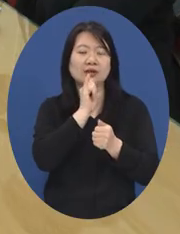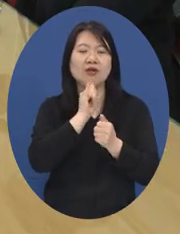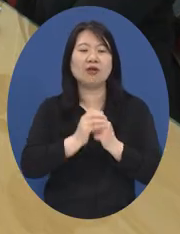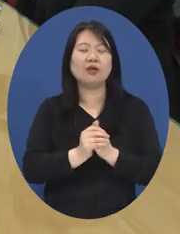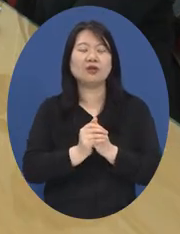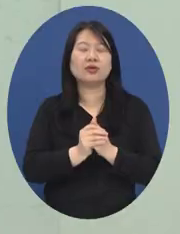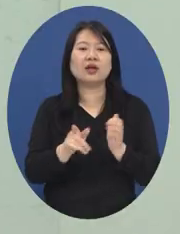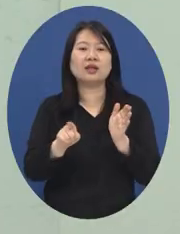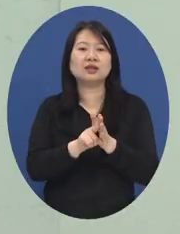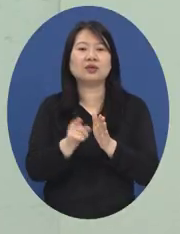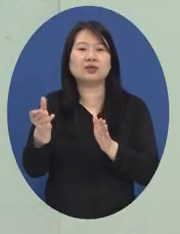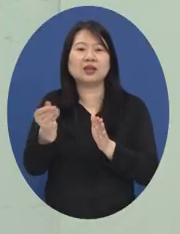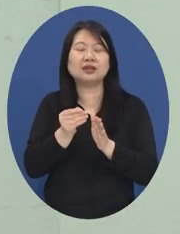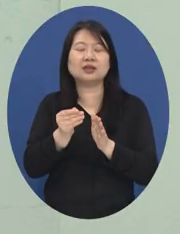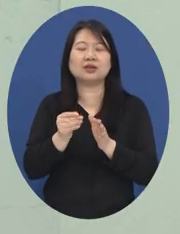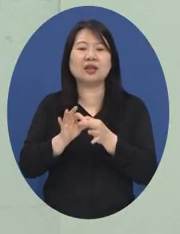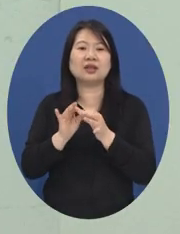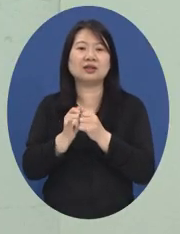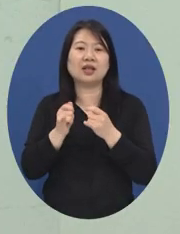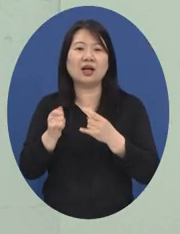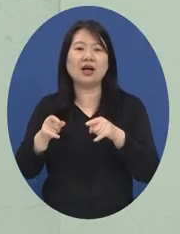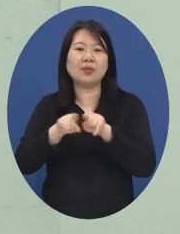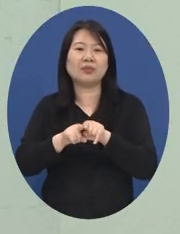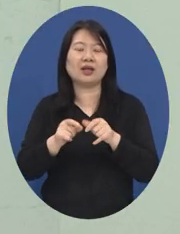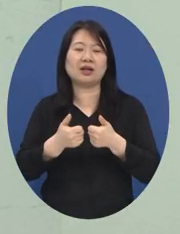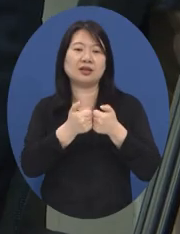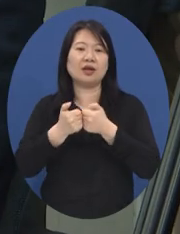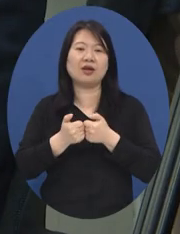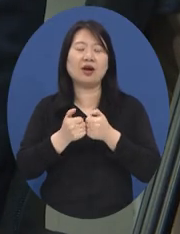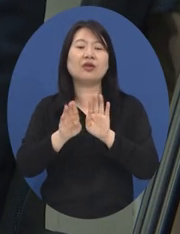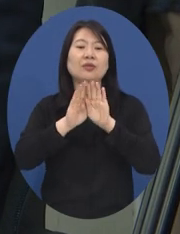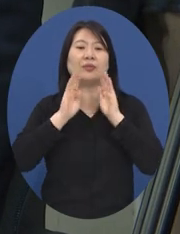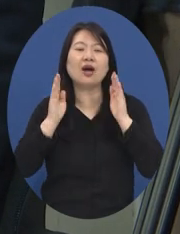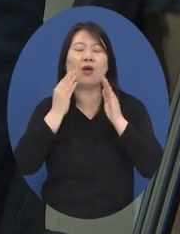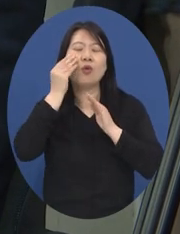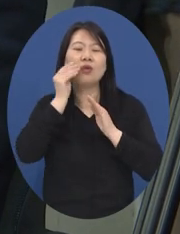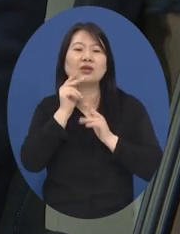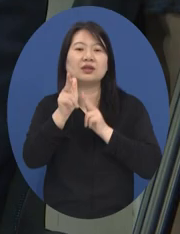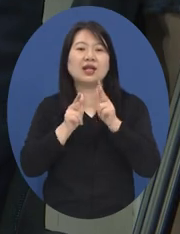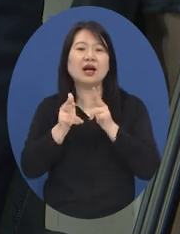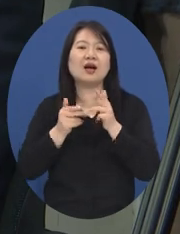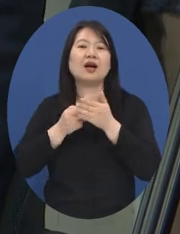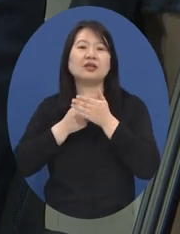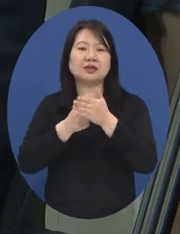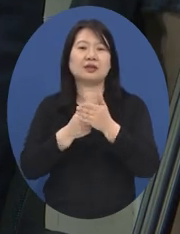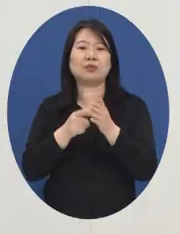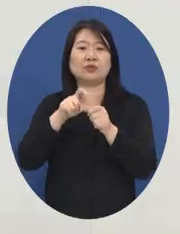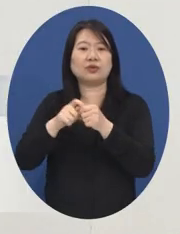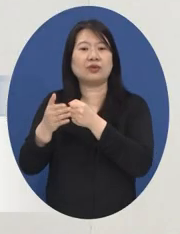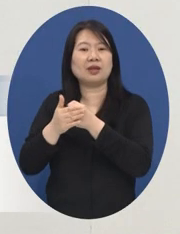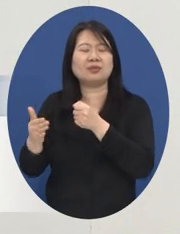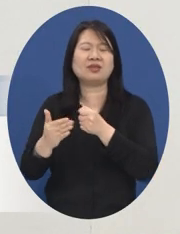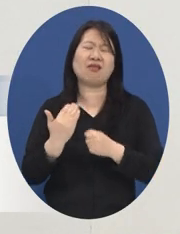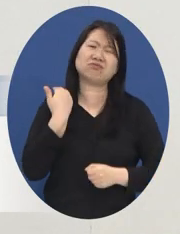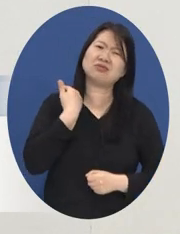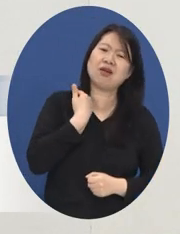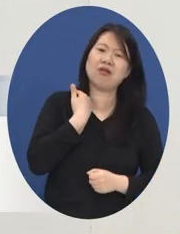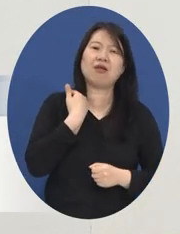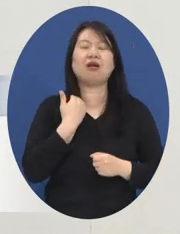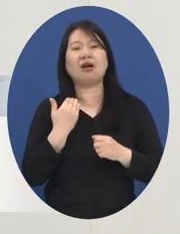수행기관 관계자들과 간담회도 열었습니다. 원활한 사업 진행을 위해서입니다. 사각지대를 좀